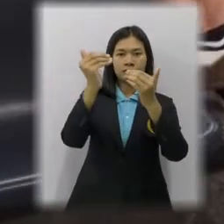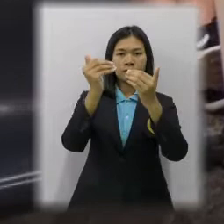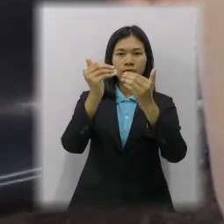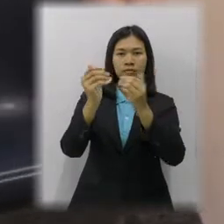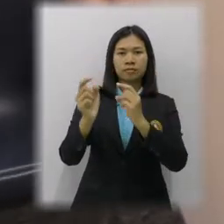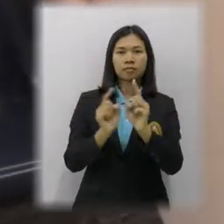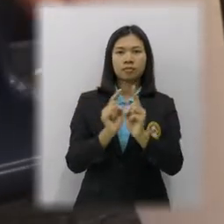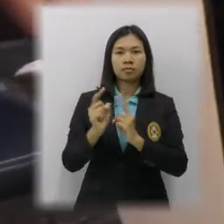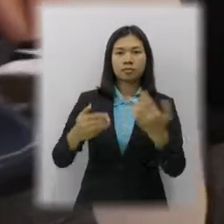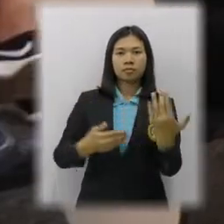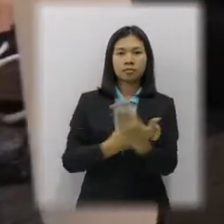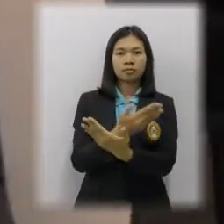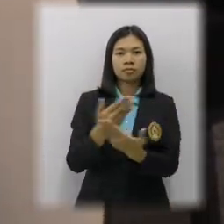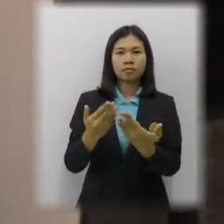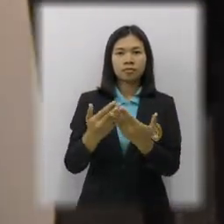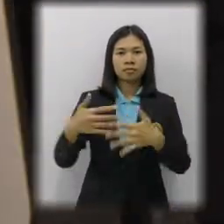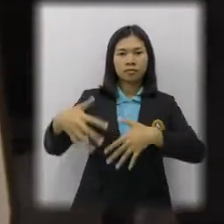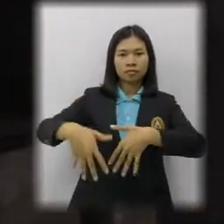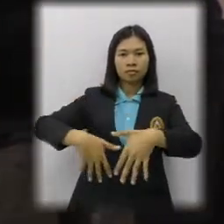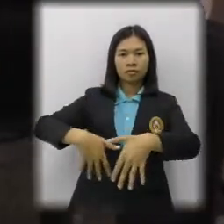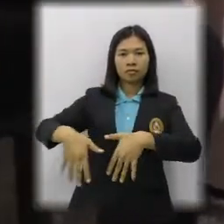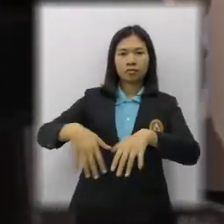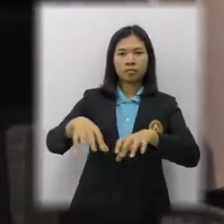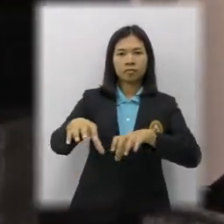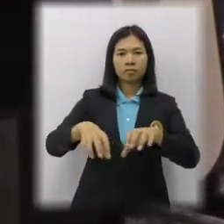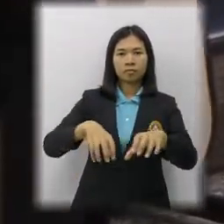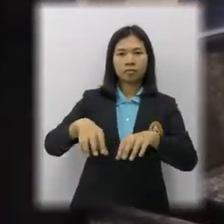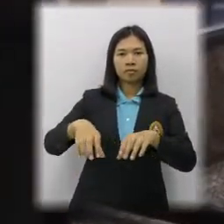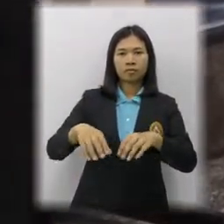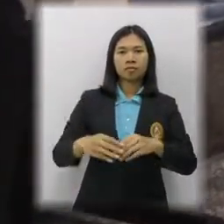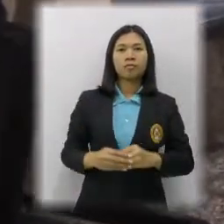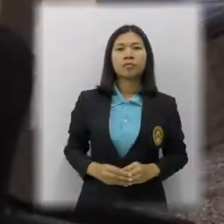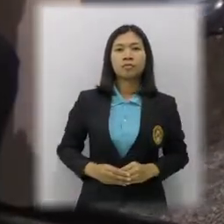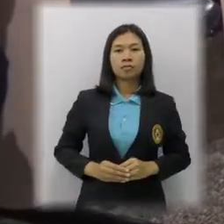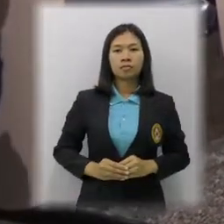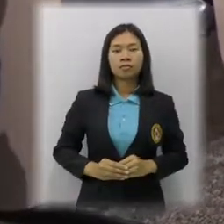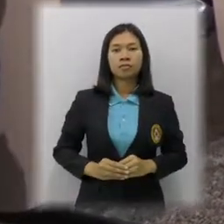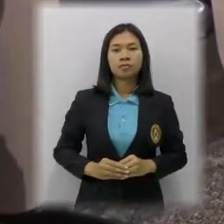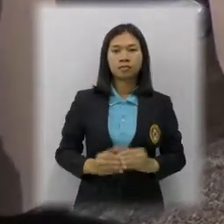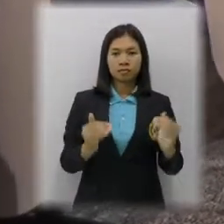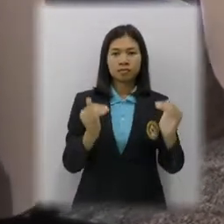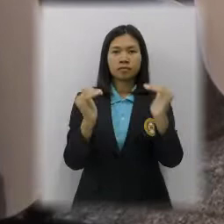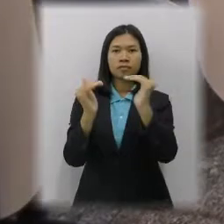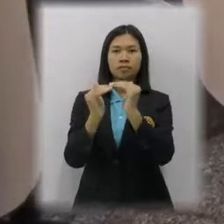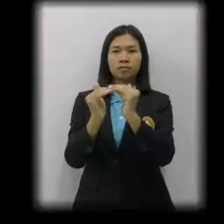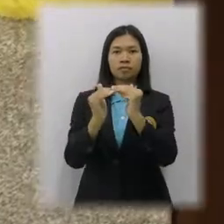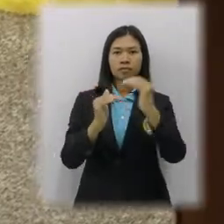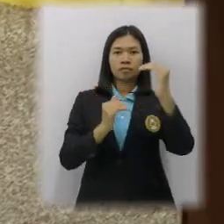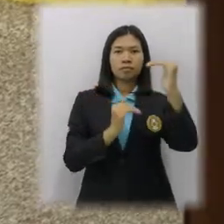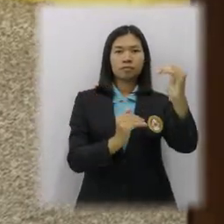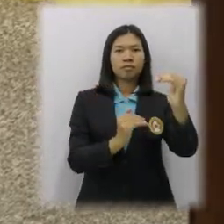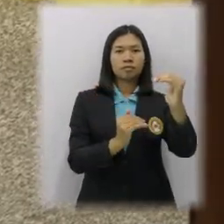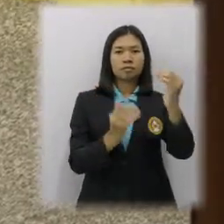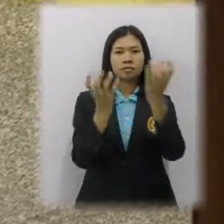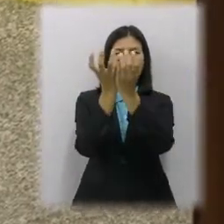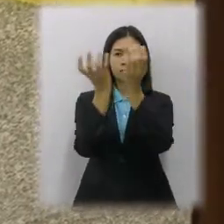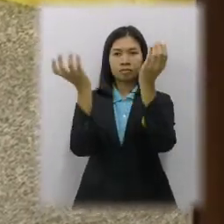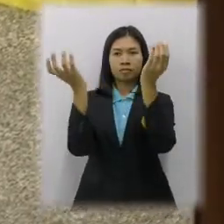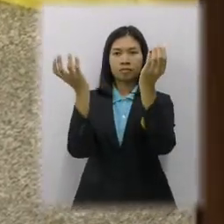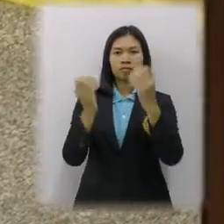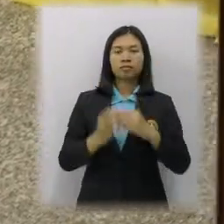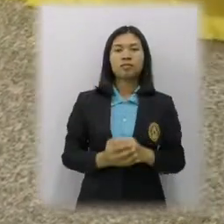มเวทีเสวนาเรื่องชุมชนกับการจัดการทรัพยากรสิทธิและข้อจำกัดภายใต้รัฐธรรมนู